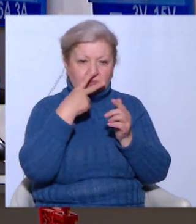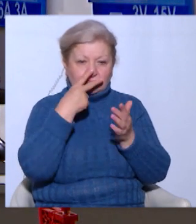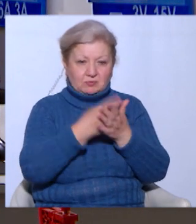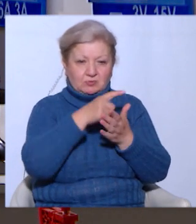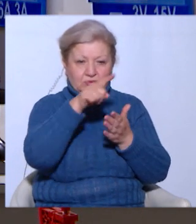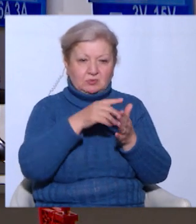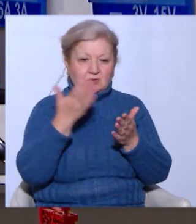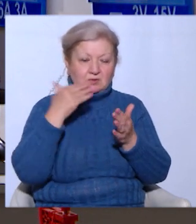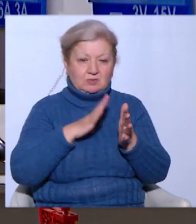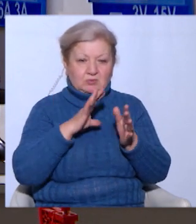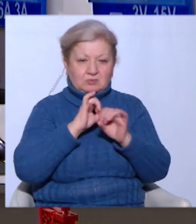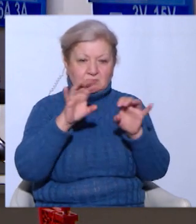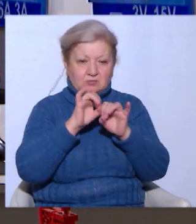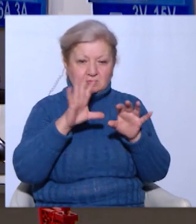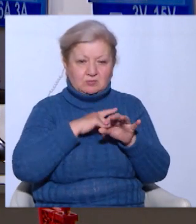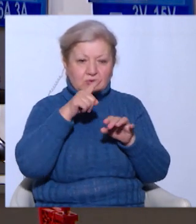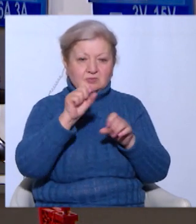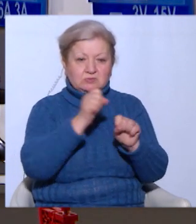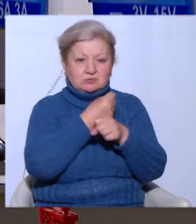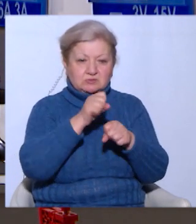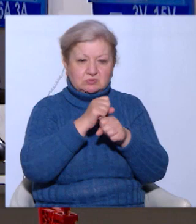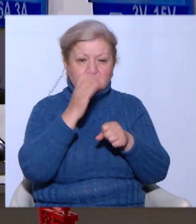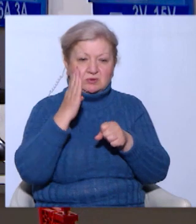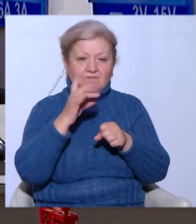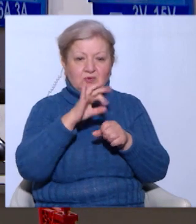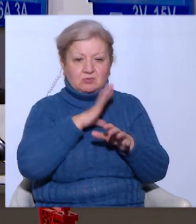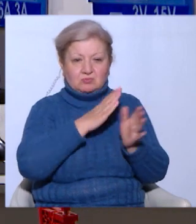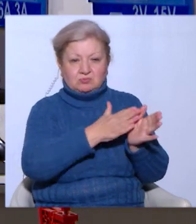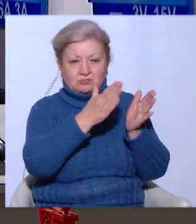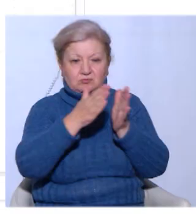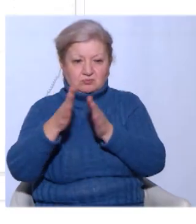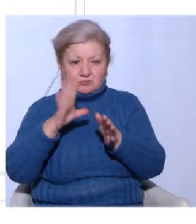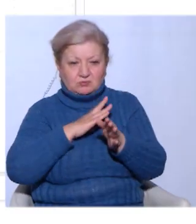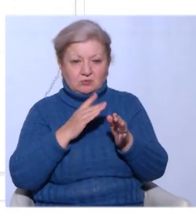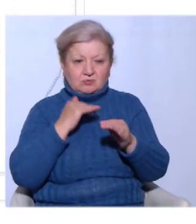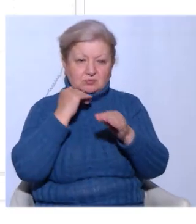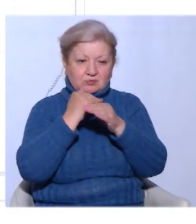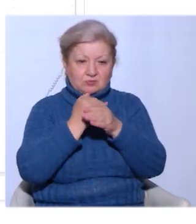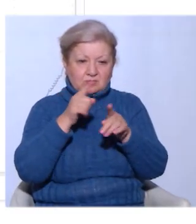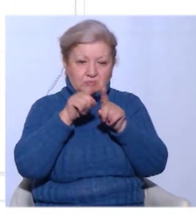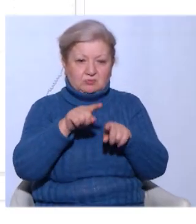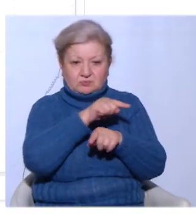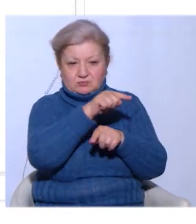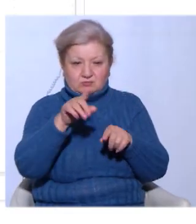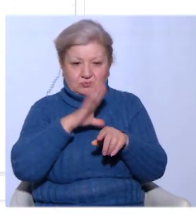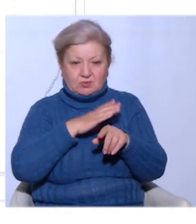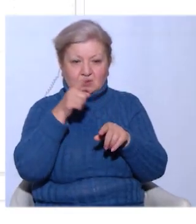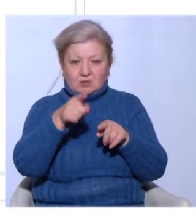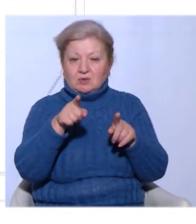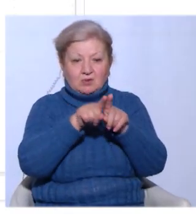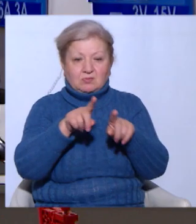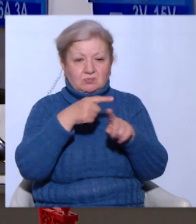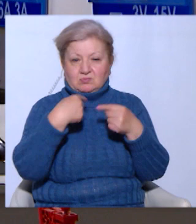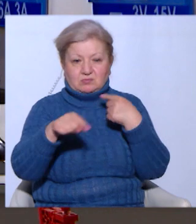როდესაც საუბრობდით, იქ სიჩქარის ვექტორი გადაადგილების ვექტორს ემთხვეოდა. მრუდწირული მოძრაობის დროს ასე არ